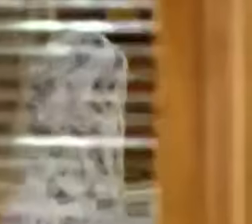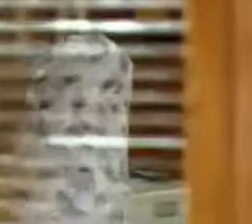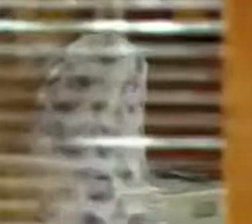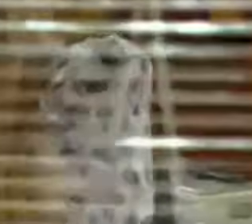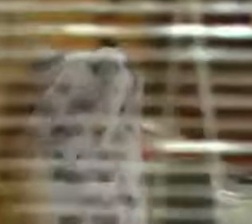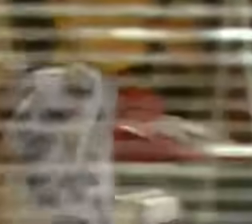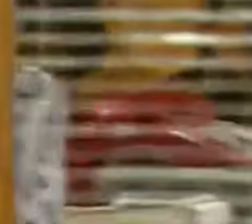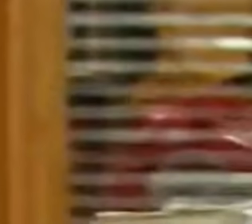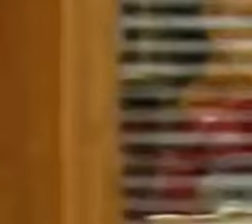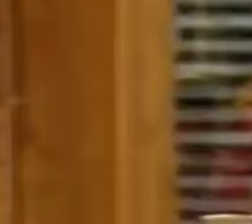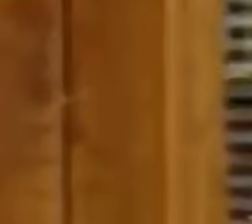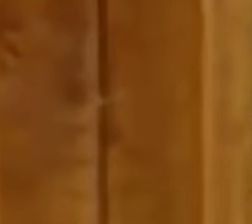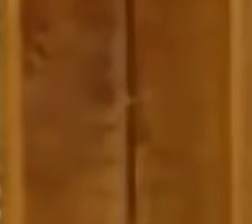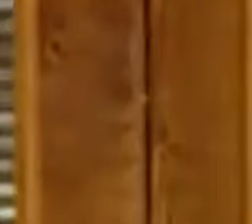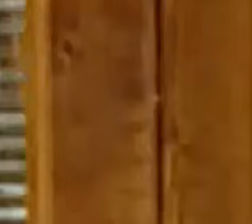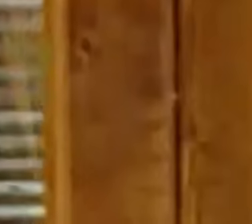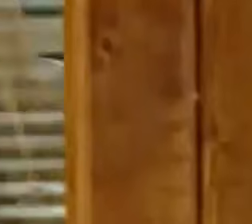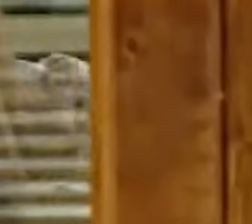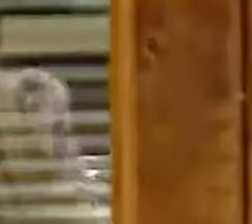camlı kapısına geldi.